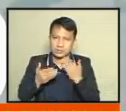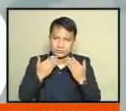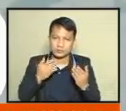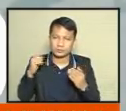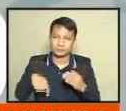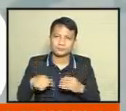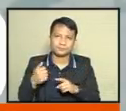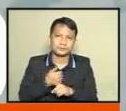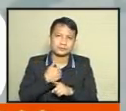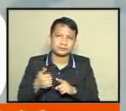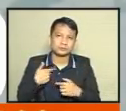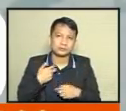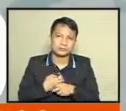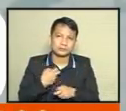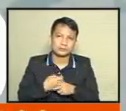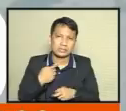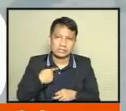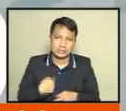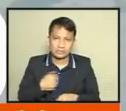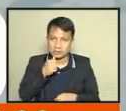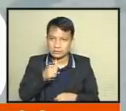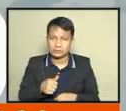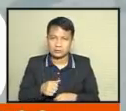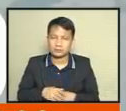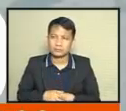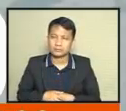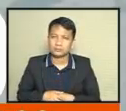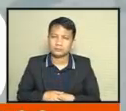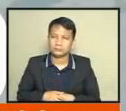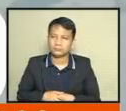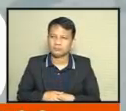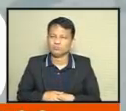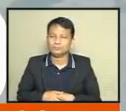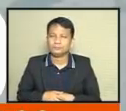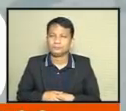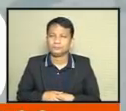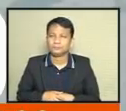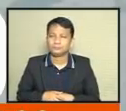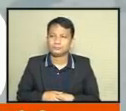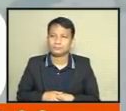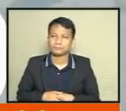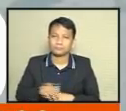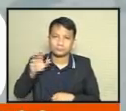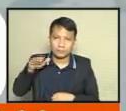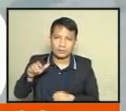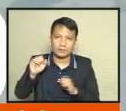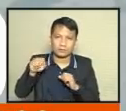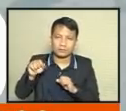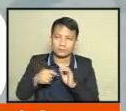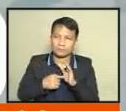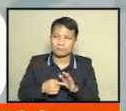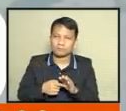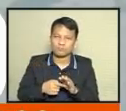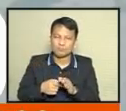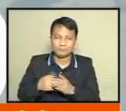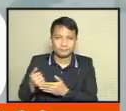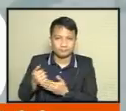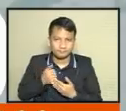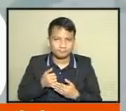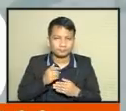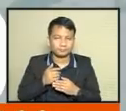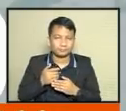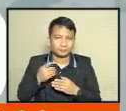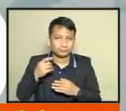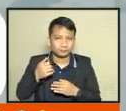pinapalabas patilot ko po. Hindi na po ako nila nilulutan. Okay. Sige po, tatawagan din po namin